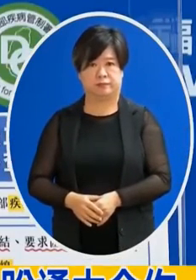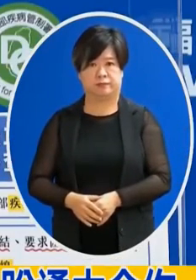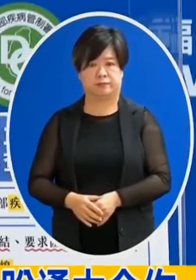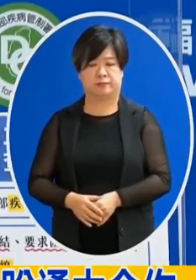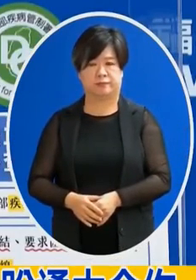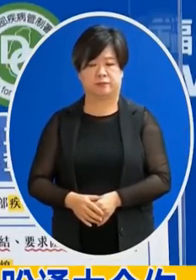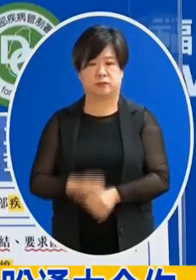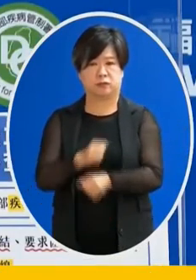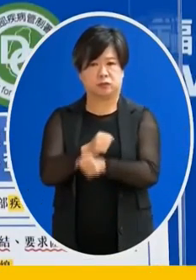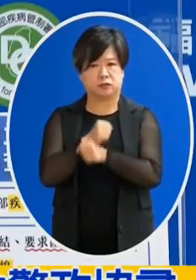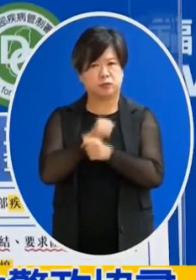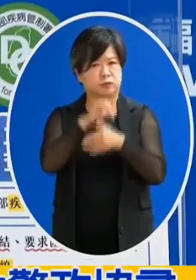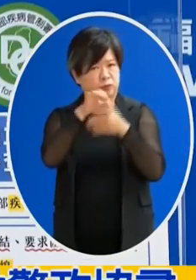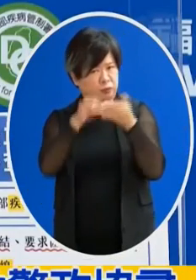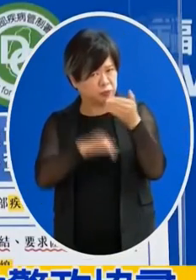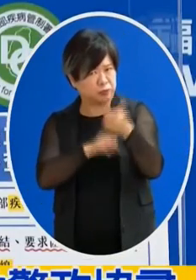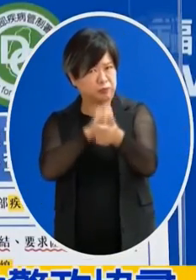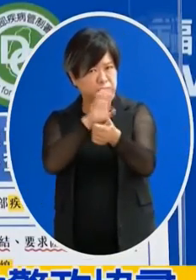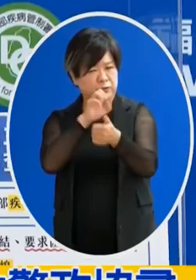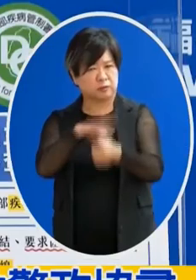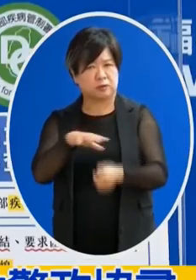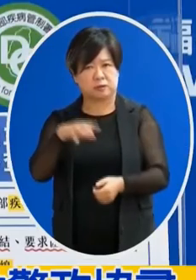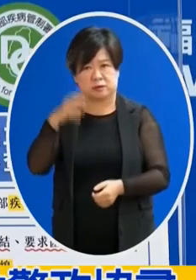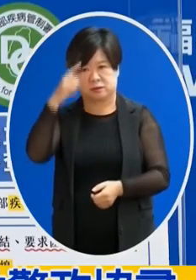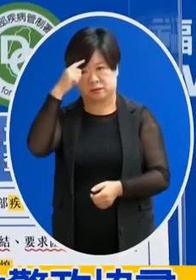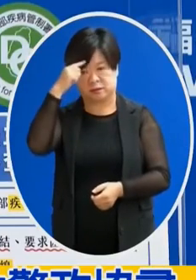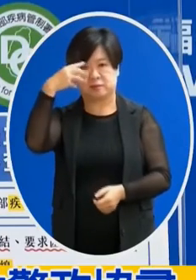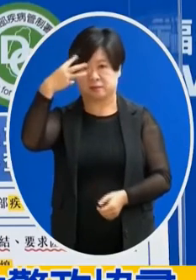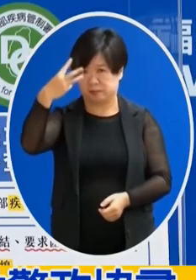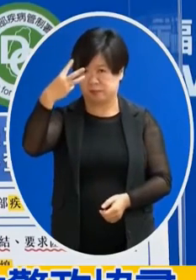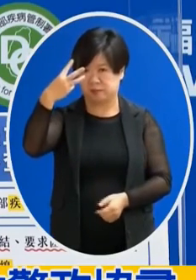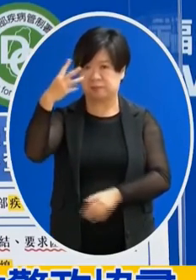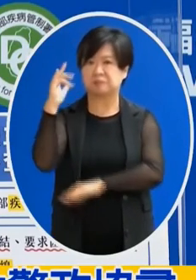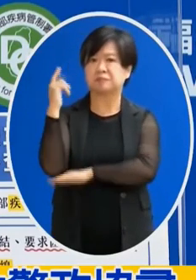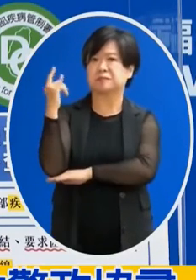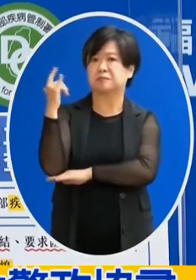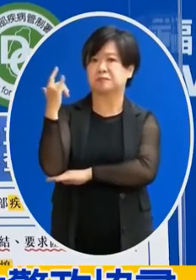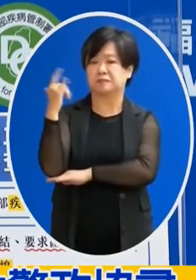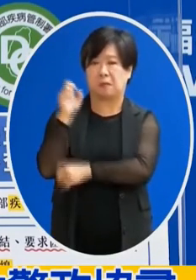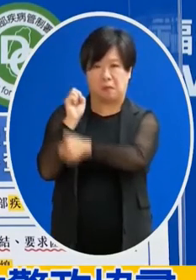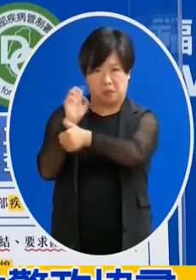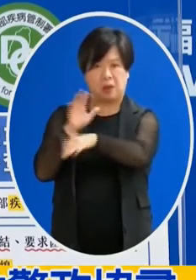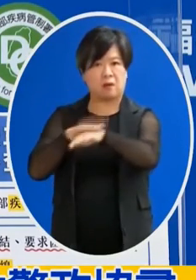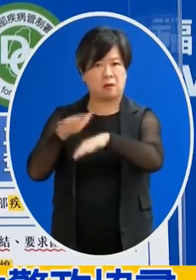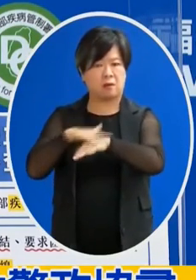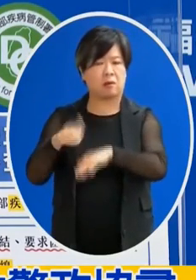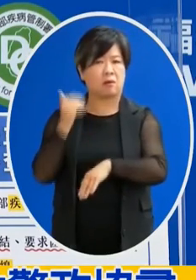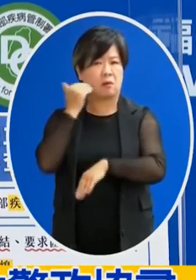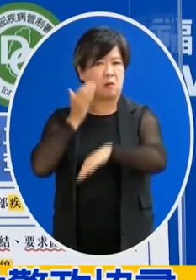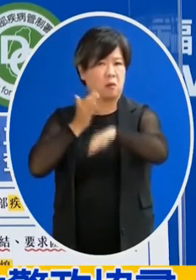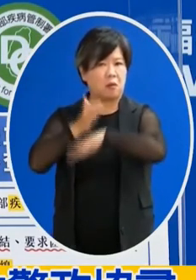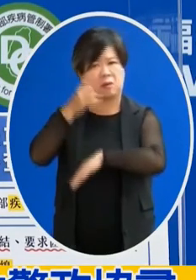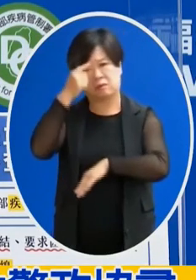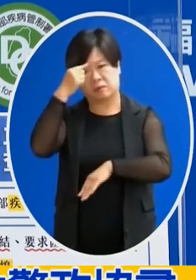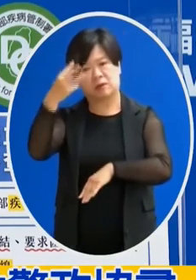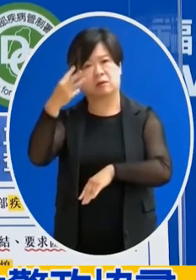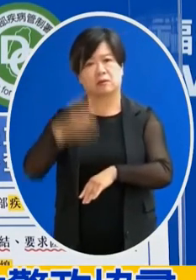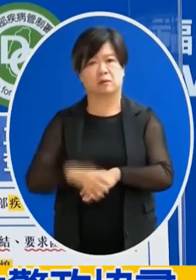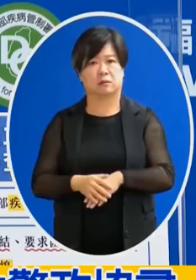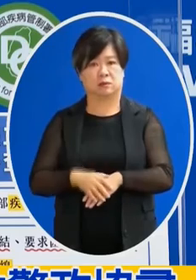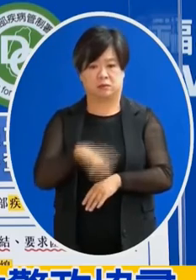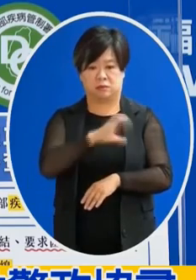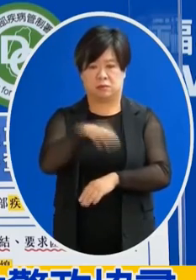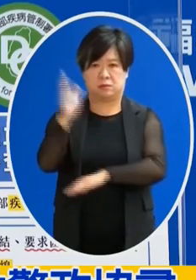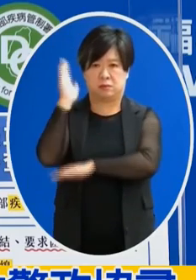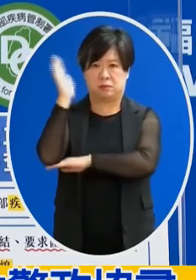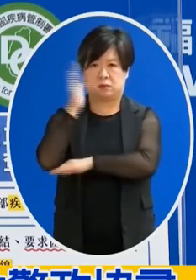在注意事项里面是提醒是三天的时间哈。那这个超过3天的部分，其实地方政府都